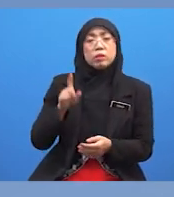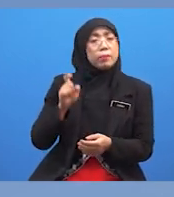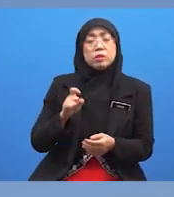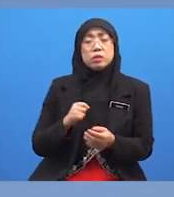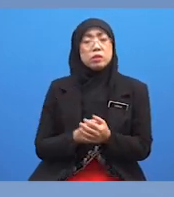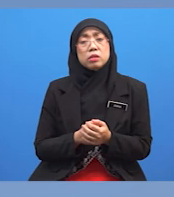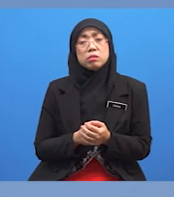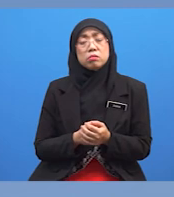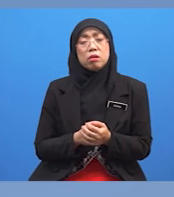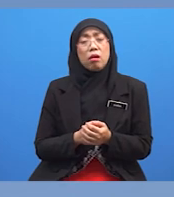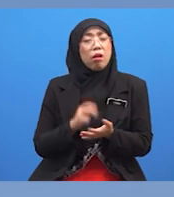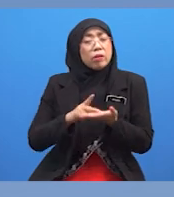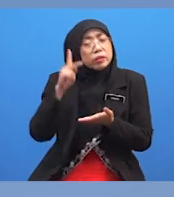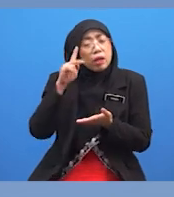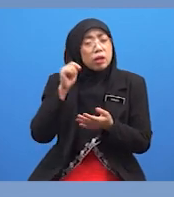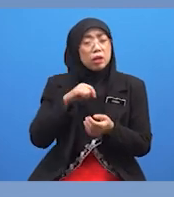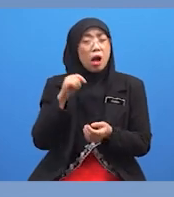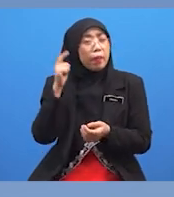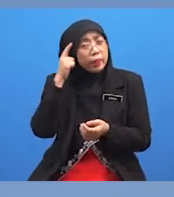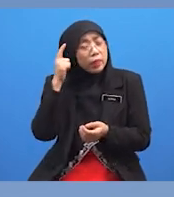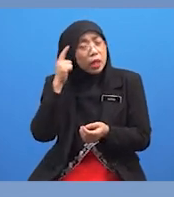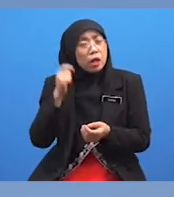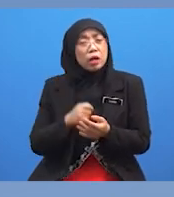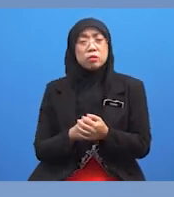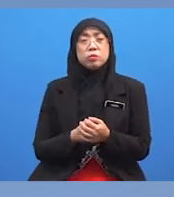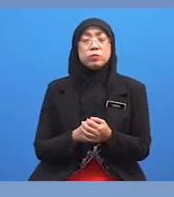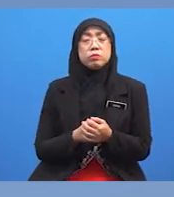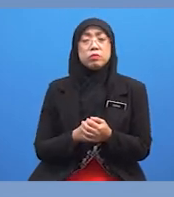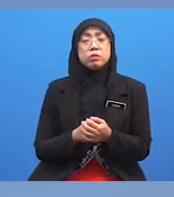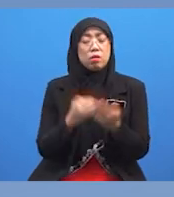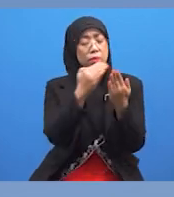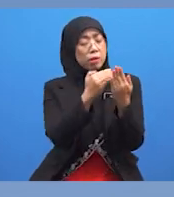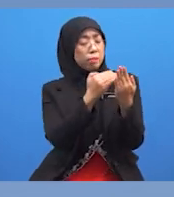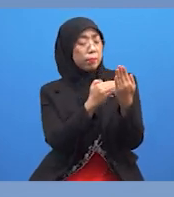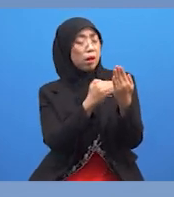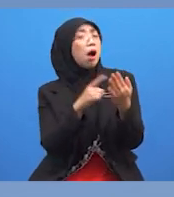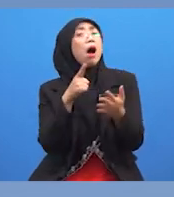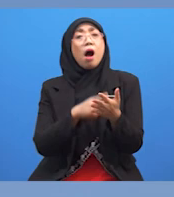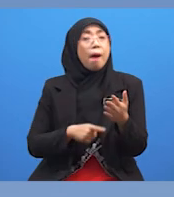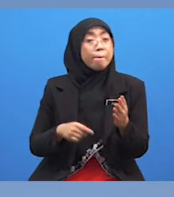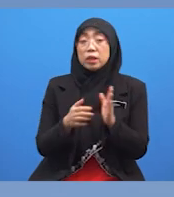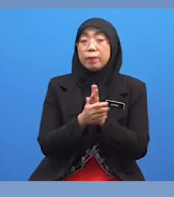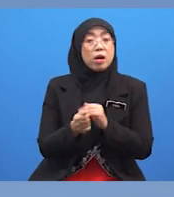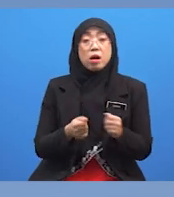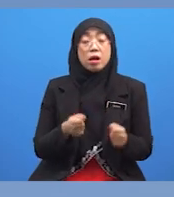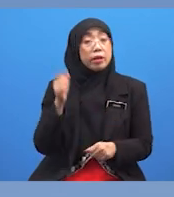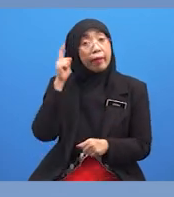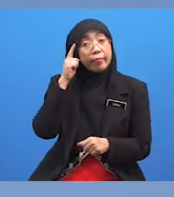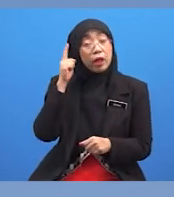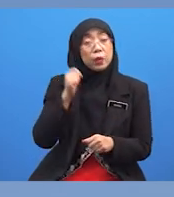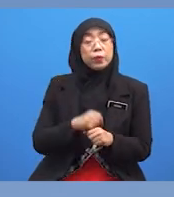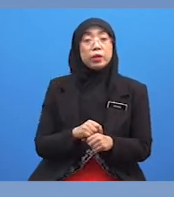perlulah mengenal pasti dan mengkategorikan aspek-aspek kemahiran serta